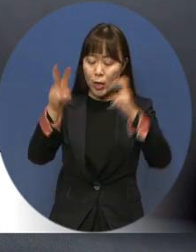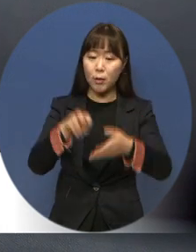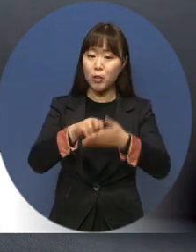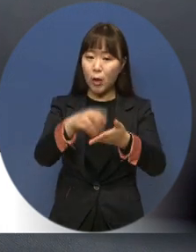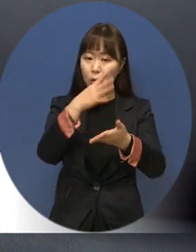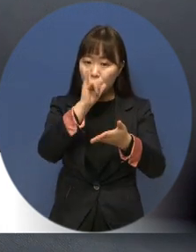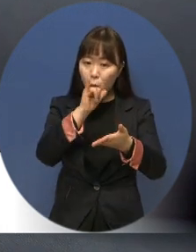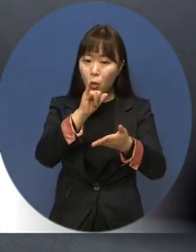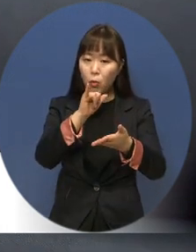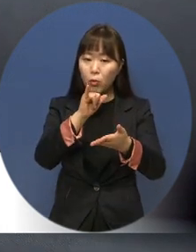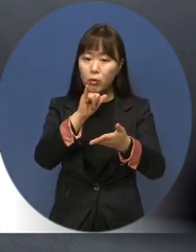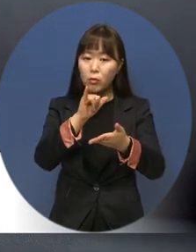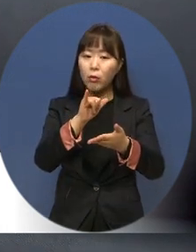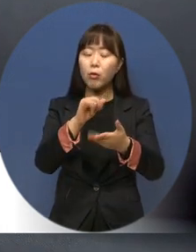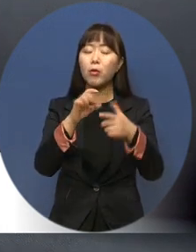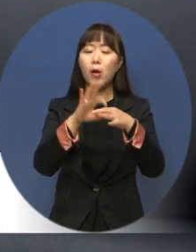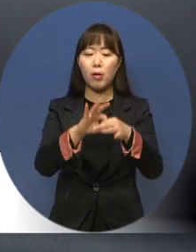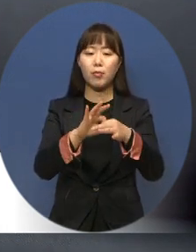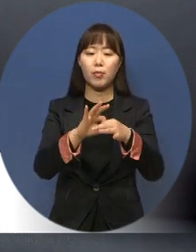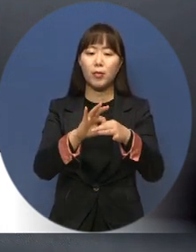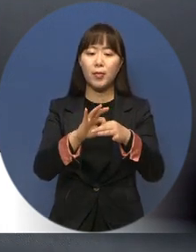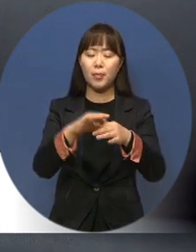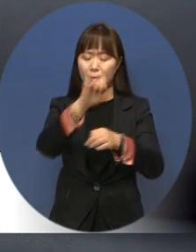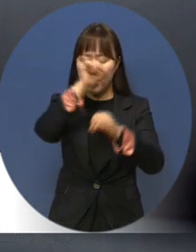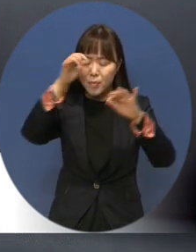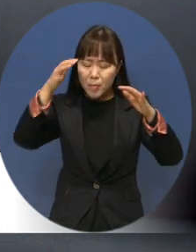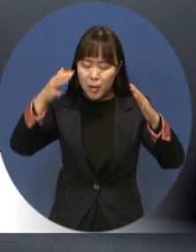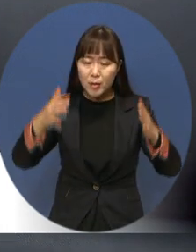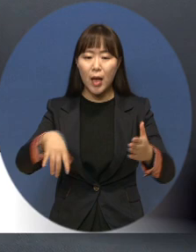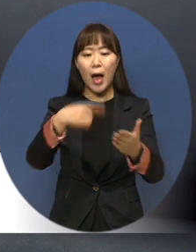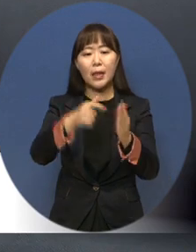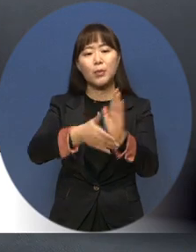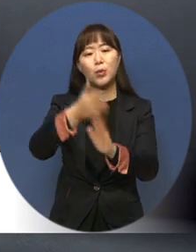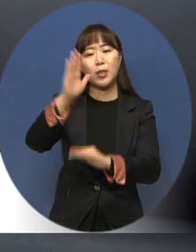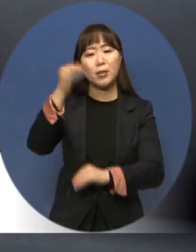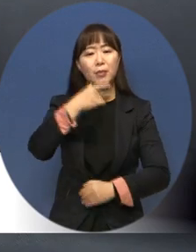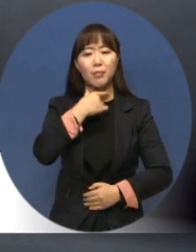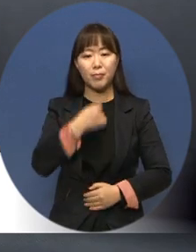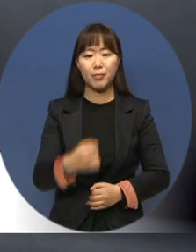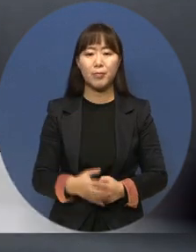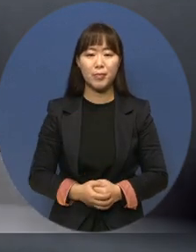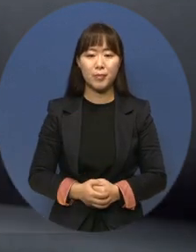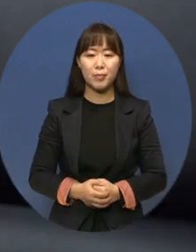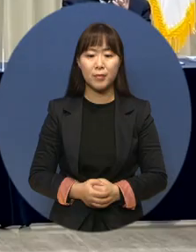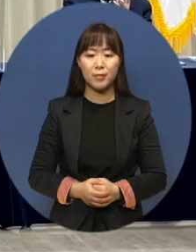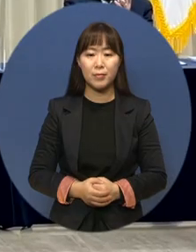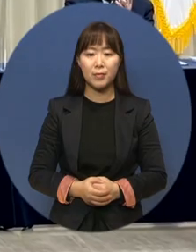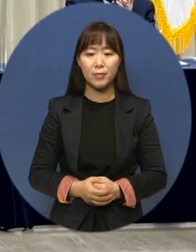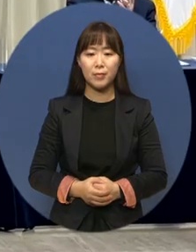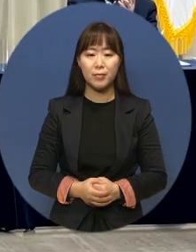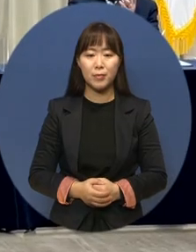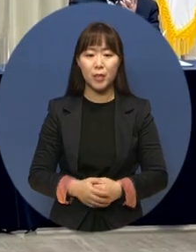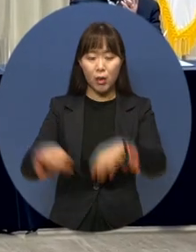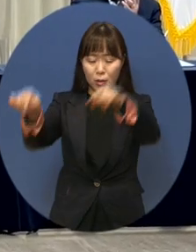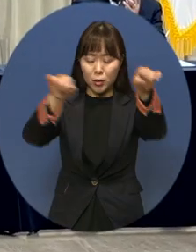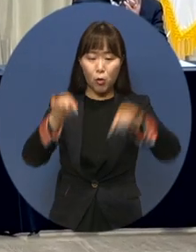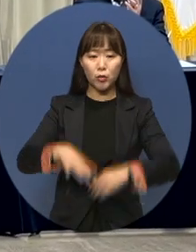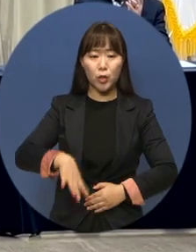있고 취업의 문을 열어나가는 그런 평생 학습 도시가 됐으면 좋다고 생각을 합니다. 전국